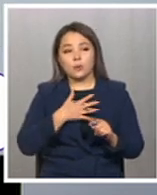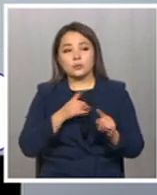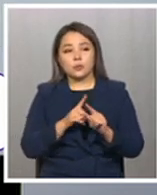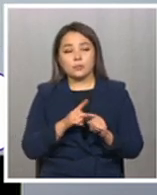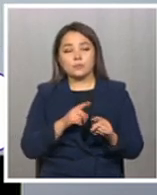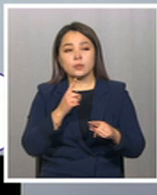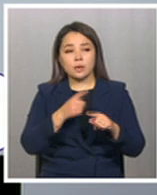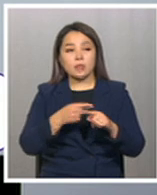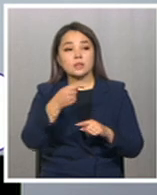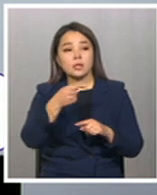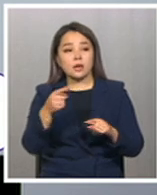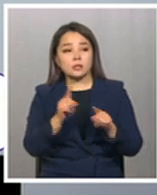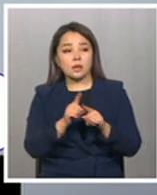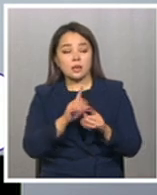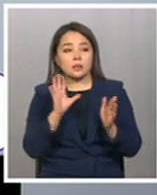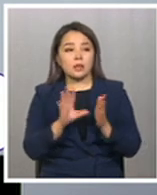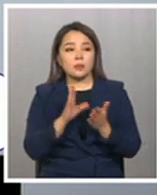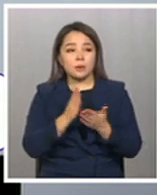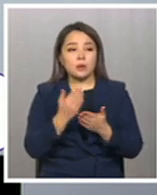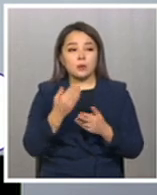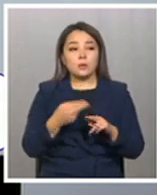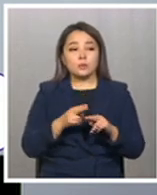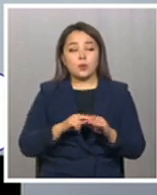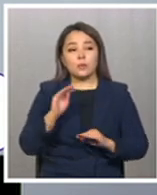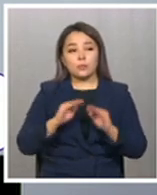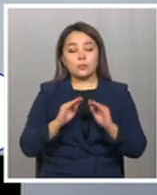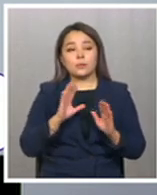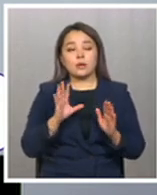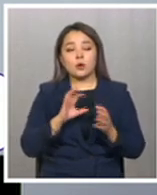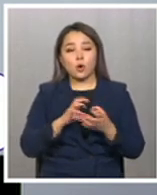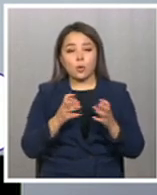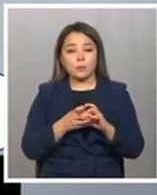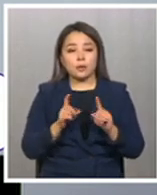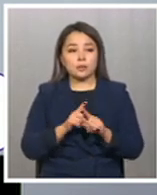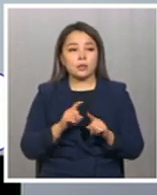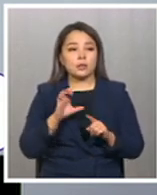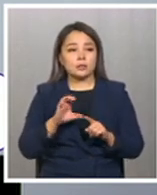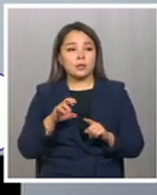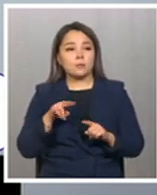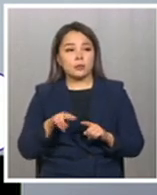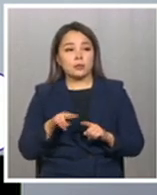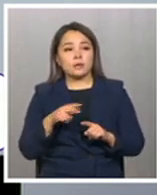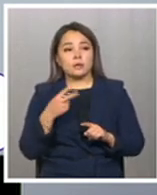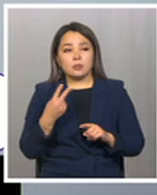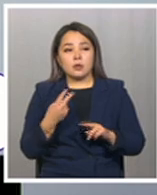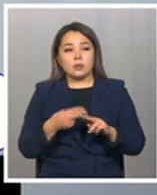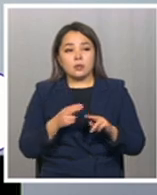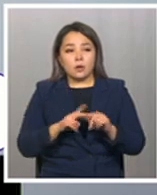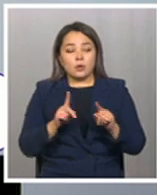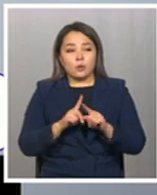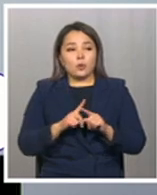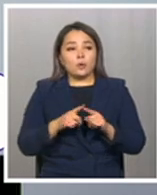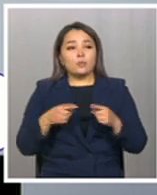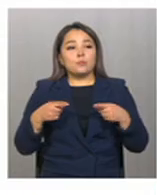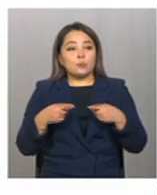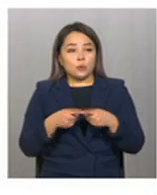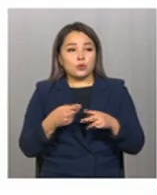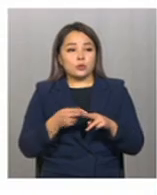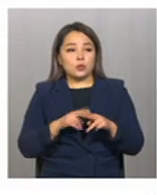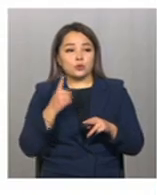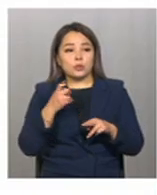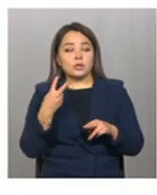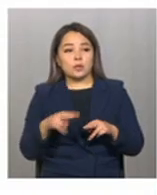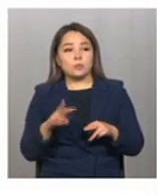терс зарядты. Ендеше бұл жерде көміртек SP2 гибридтелген бұрышы 120 градусты жасайды.